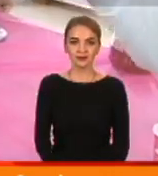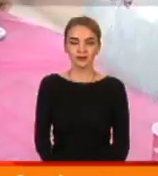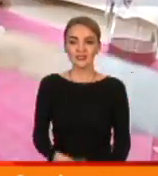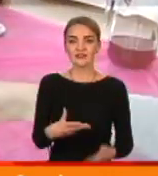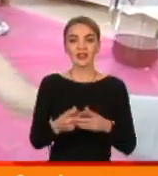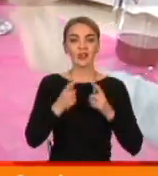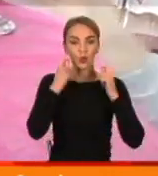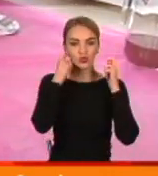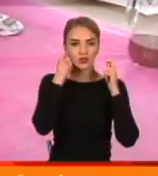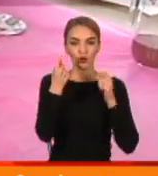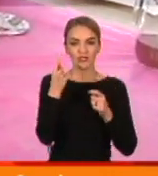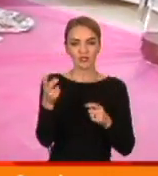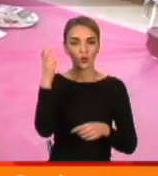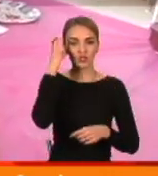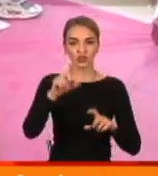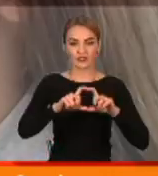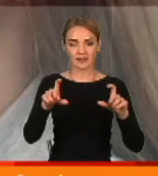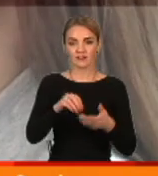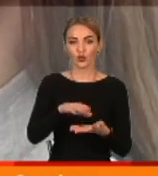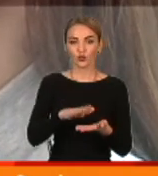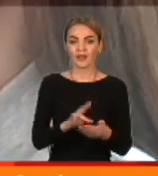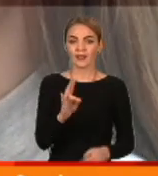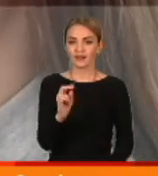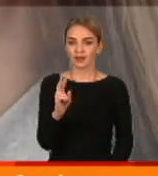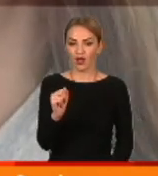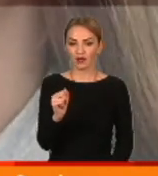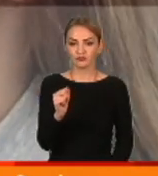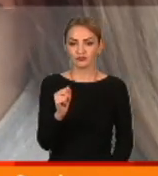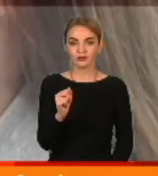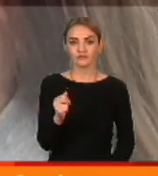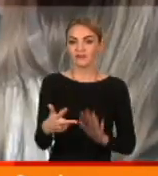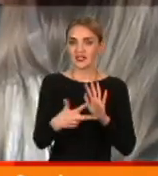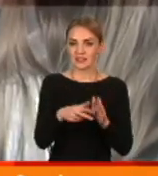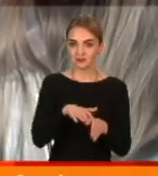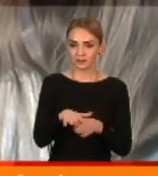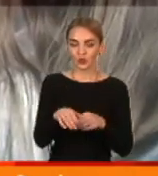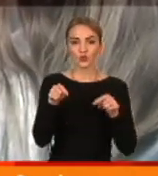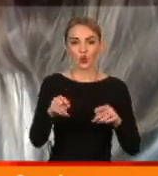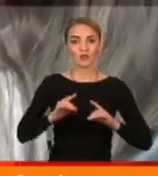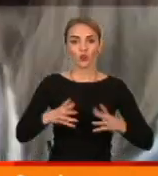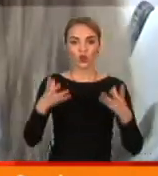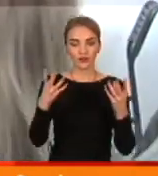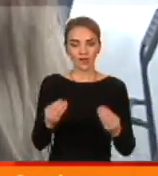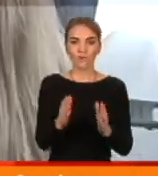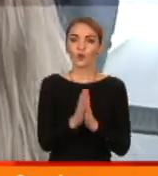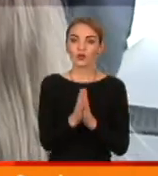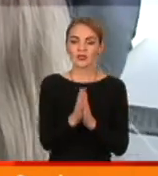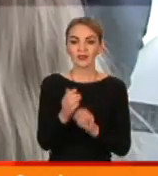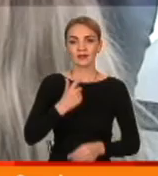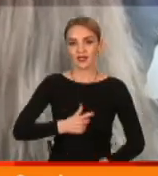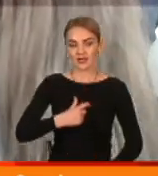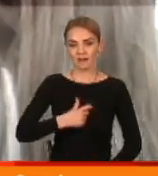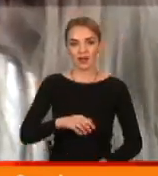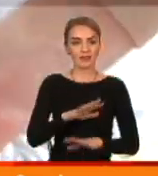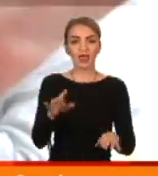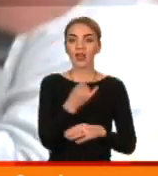Свій день народження в одній зі столичних шкіл святкує Ніка. Їй стукнуло аж 8. І цього святкового дня вона попросила для себе